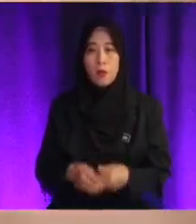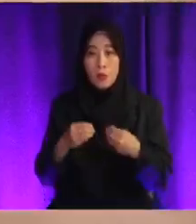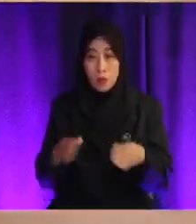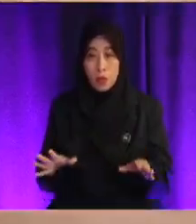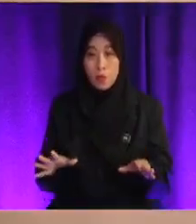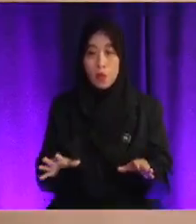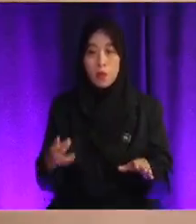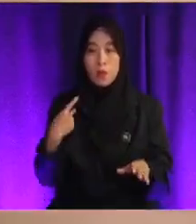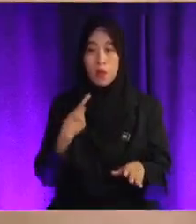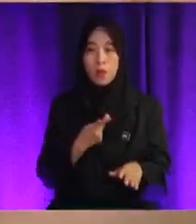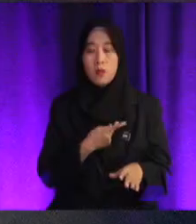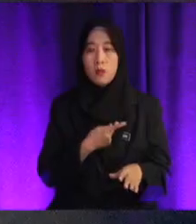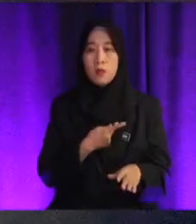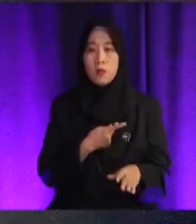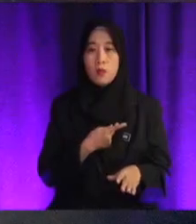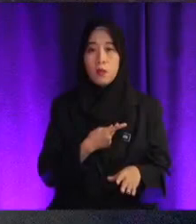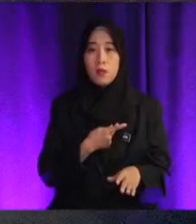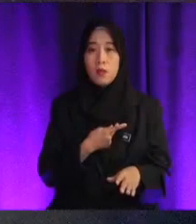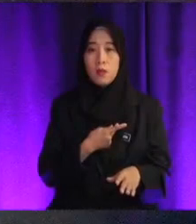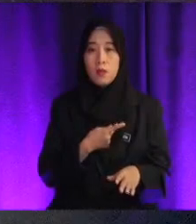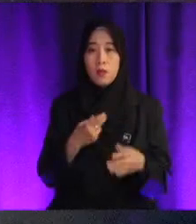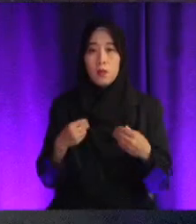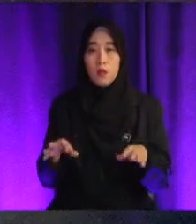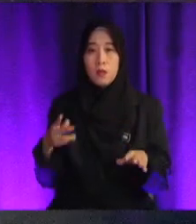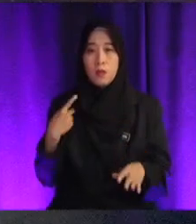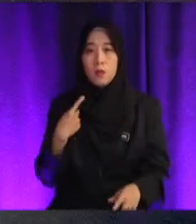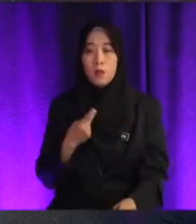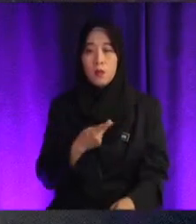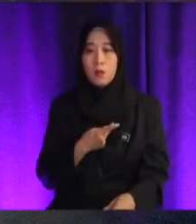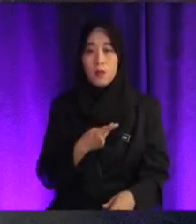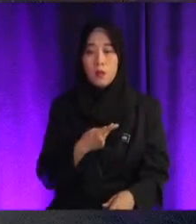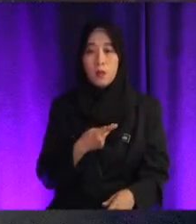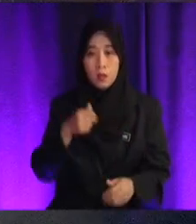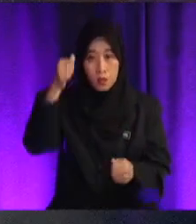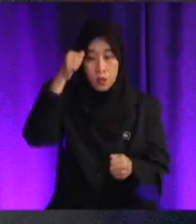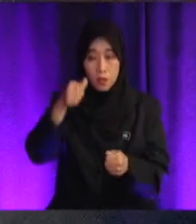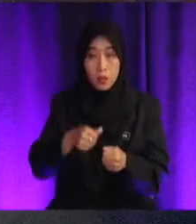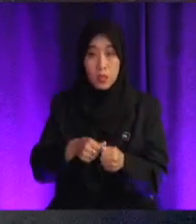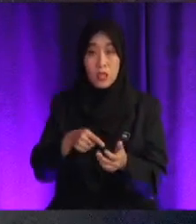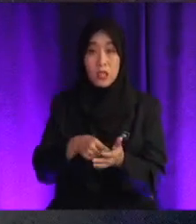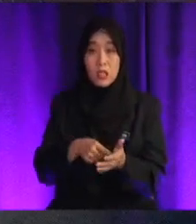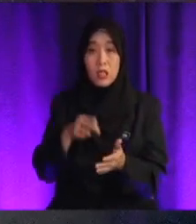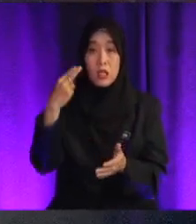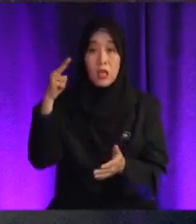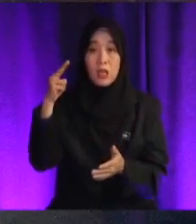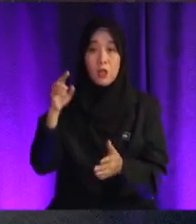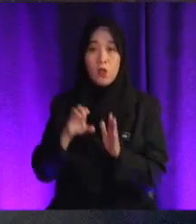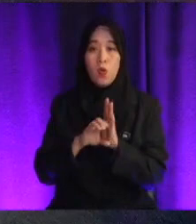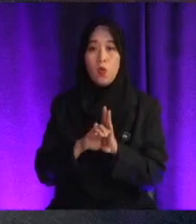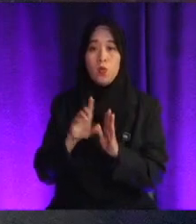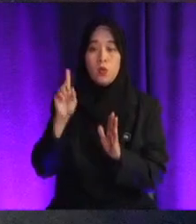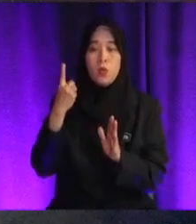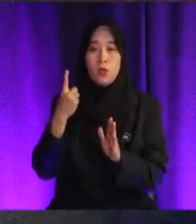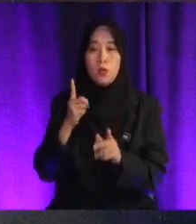kita dah macam mana ni? Macam mana betul? Macam ni cikgu. Okey. Ingat tau, ini hanya sekadar contoh ya. Yang mana kalau